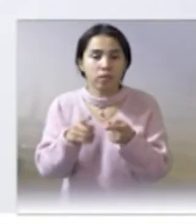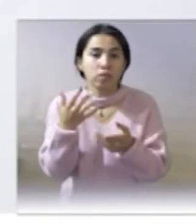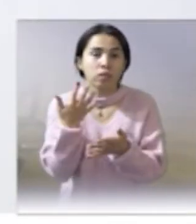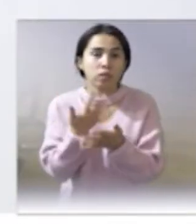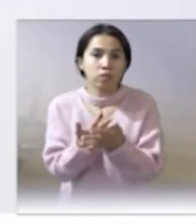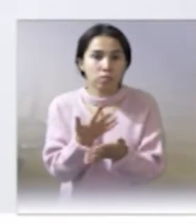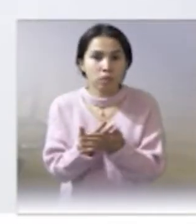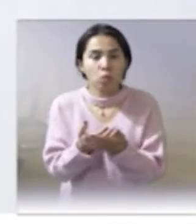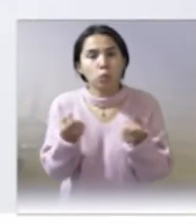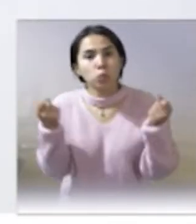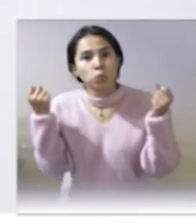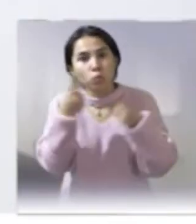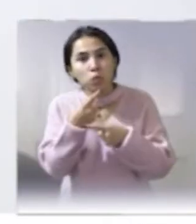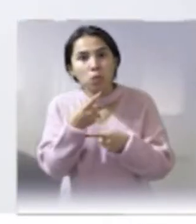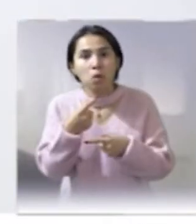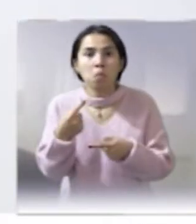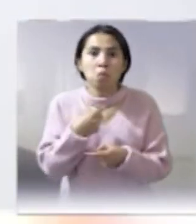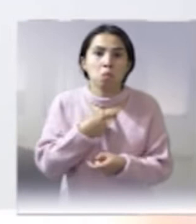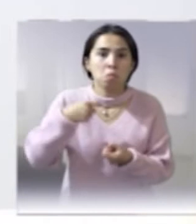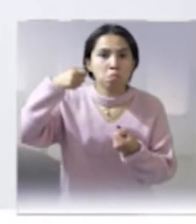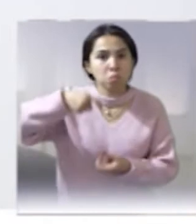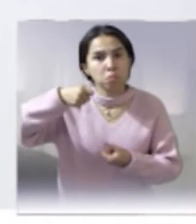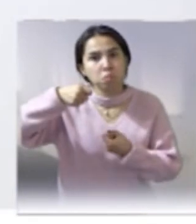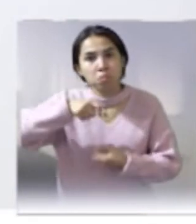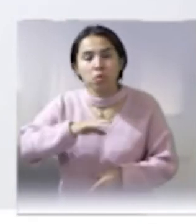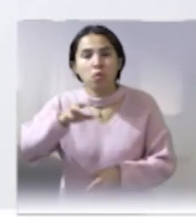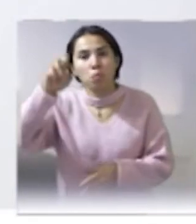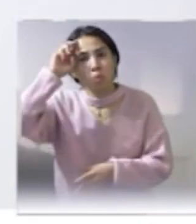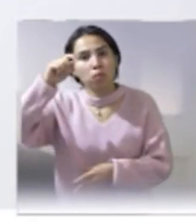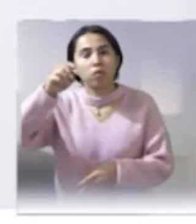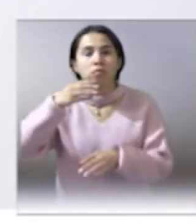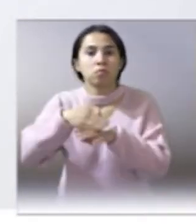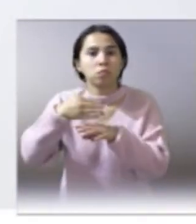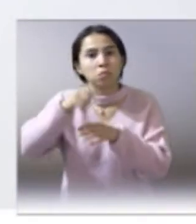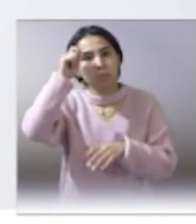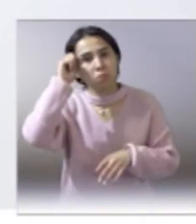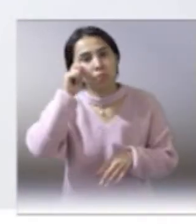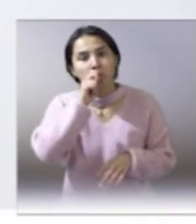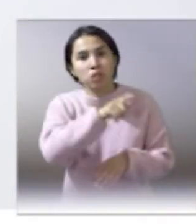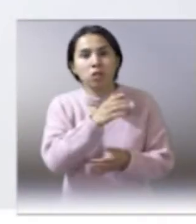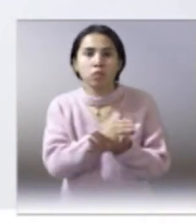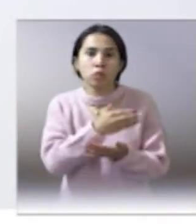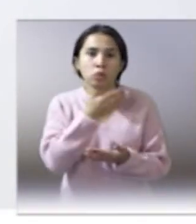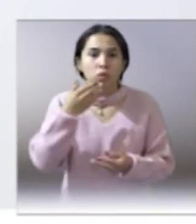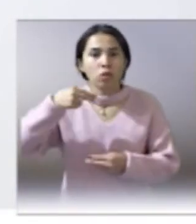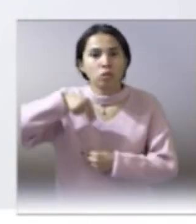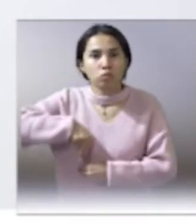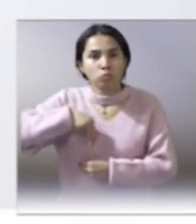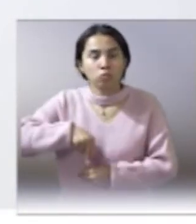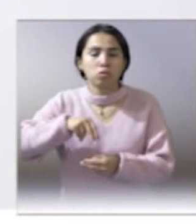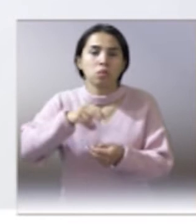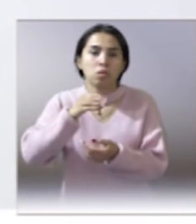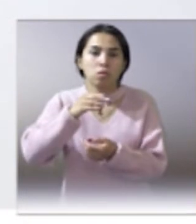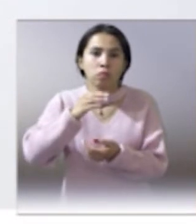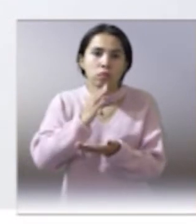них на реализацию 16 проектов в сфере сельского хозяйства выделено 7,2 миллиардов тенге. На остальные проекты